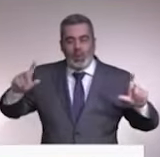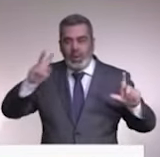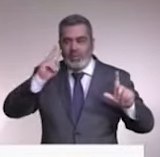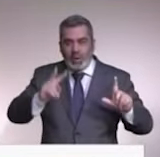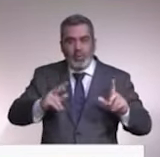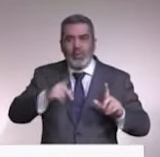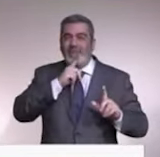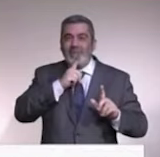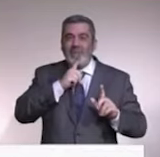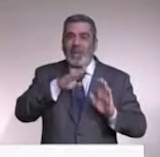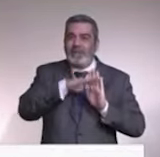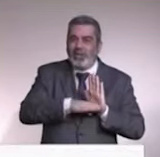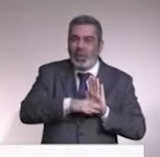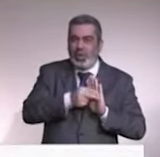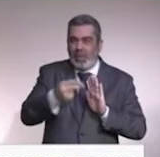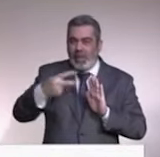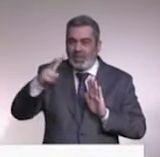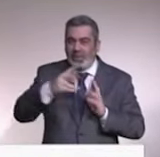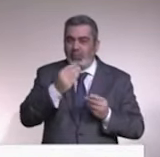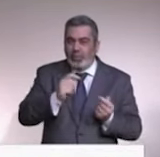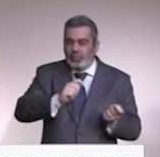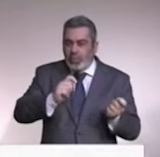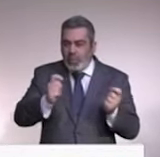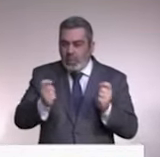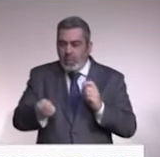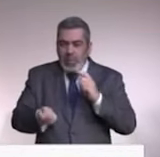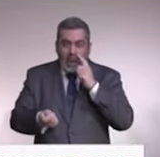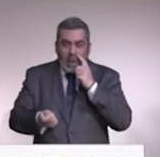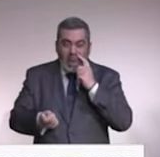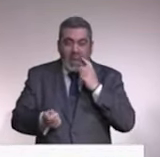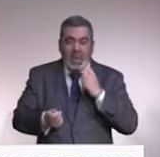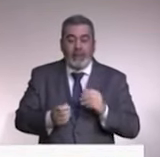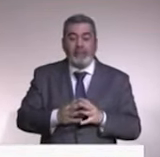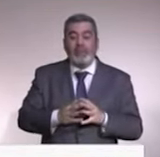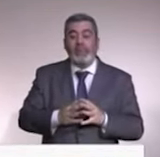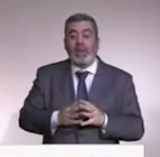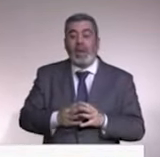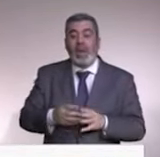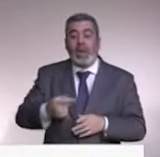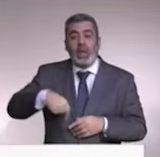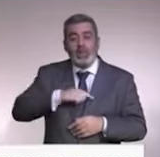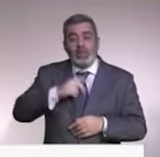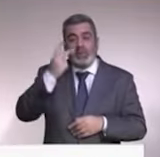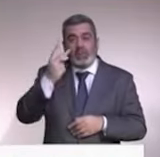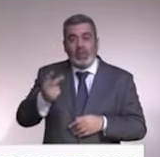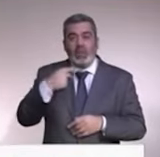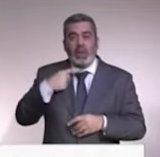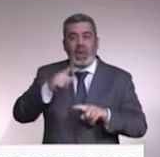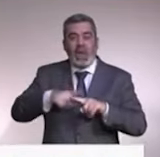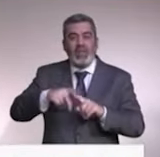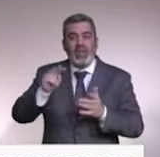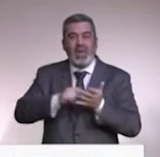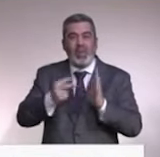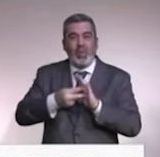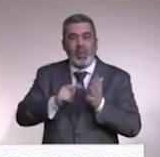του προϋπολογισμού του 2023. Επειδή, όπως έχω πει πολλές φορές, η οικονομία μας αναπτύσσεται καλύτερα από